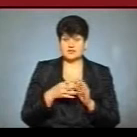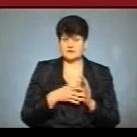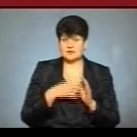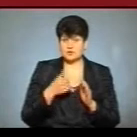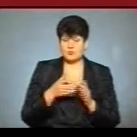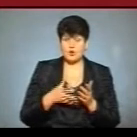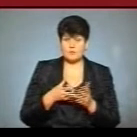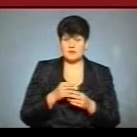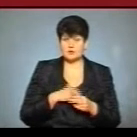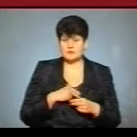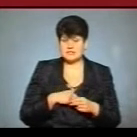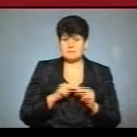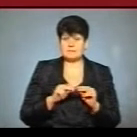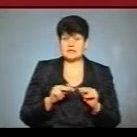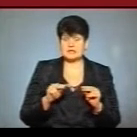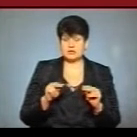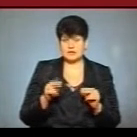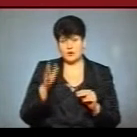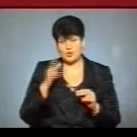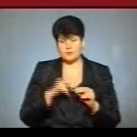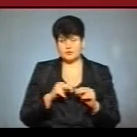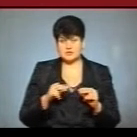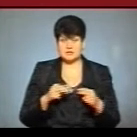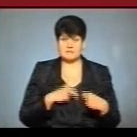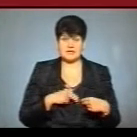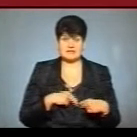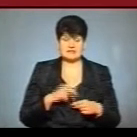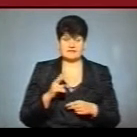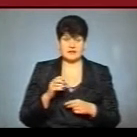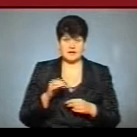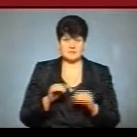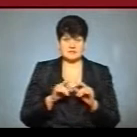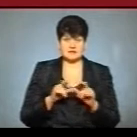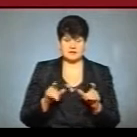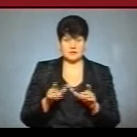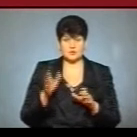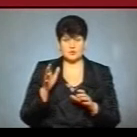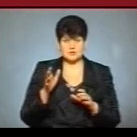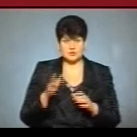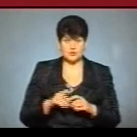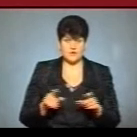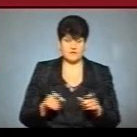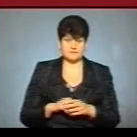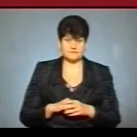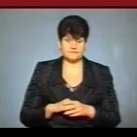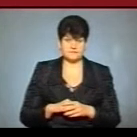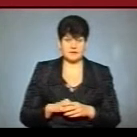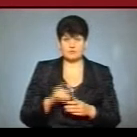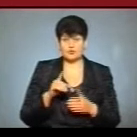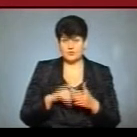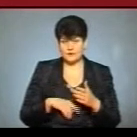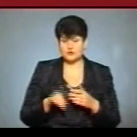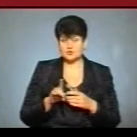про оплату праці педагогічним, науково-педагогічним та науковим працівникам закладів установи освіти і науки. Сподіваюся, що